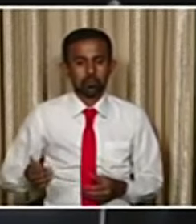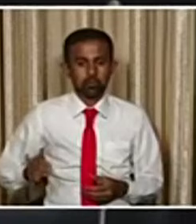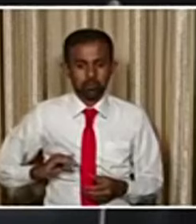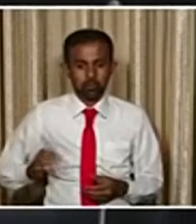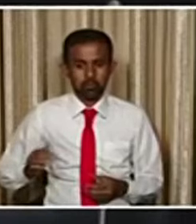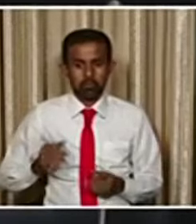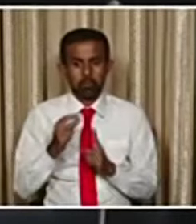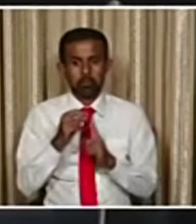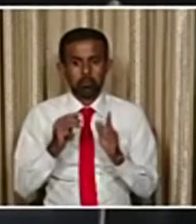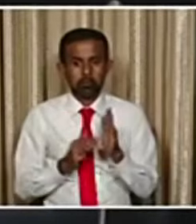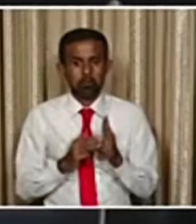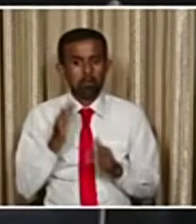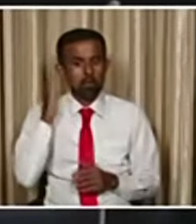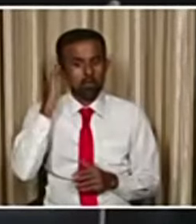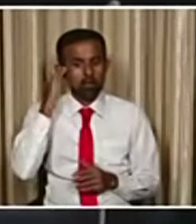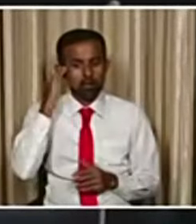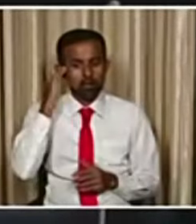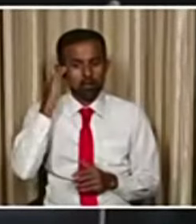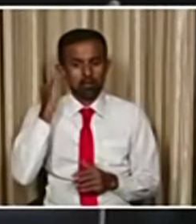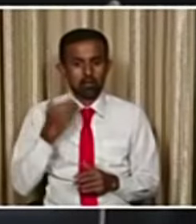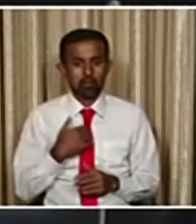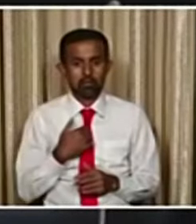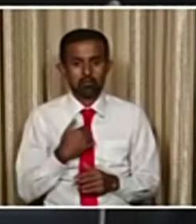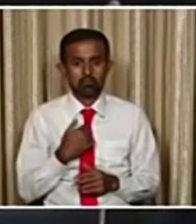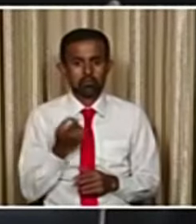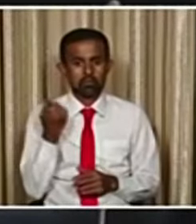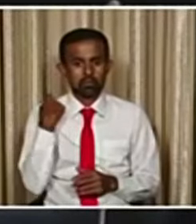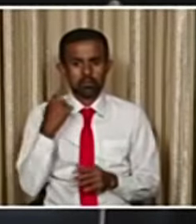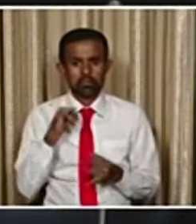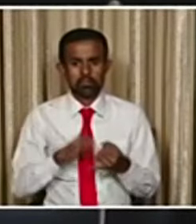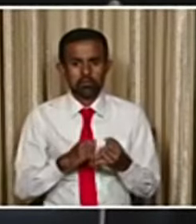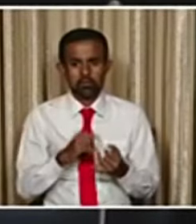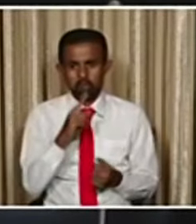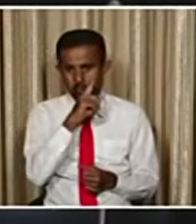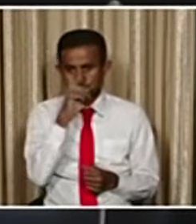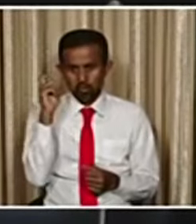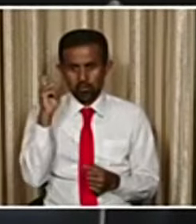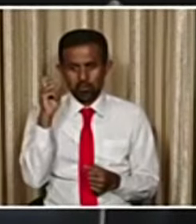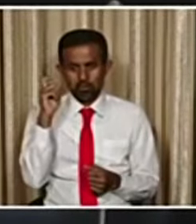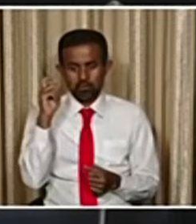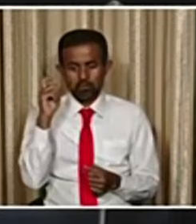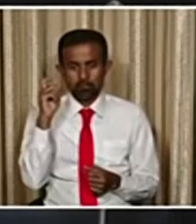ಬಾಂಗ್ಲಾದೇಶೇ ಗರು ಅಗ್ರಾಮಾತ್ಯ ತುಮಿಯ ಮಮ ಇದಿರೇ ದಿಗಿ ಅವೃದ್ಧೆ ಸೆಪ್ಟೆಂಬರ್ ಮಾಸೇದಿ